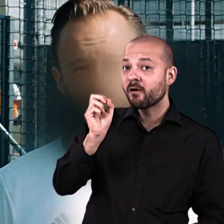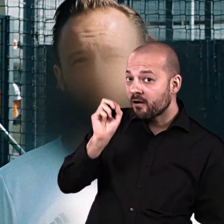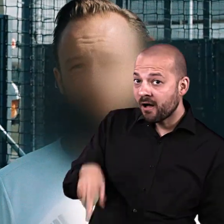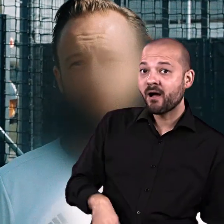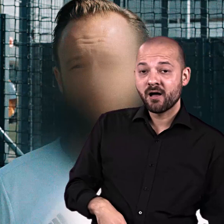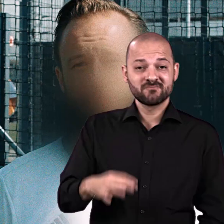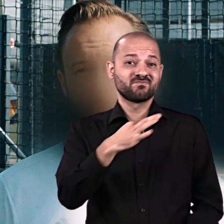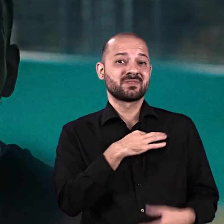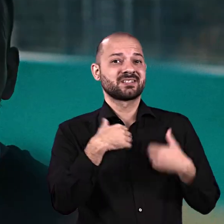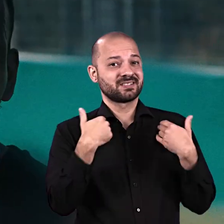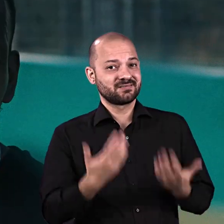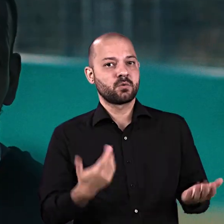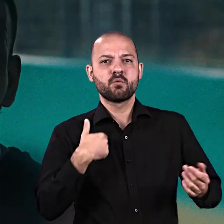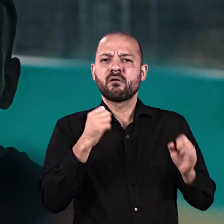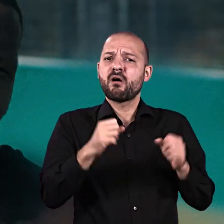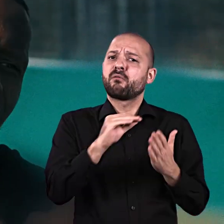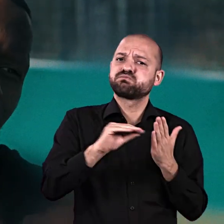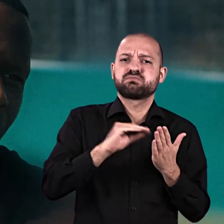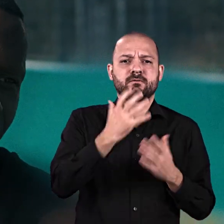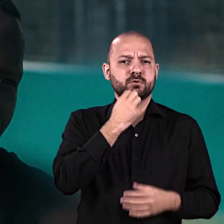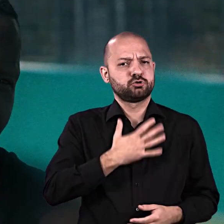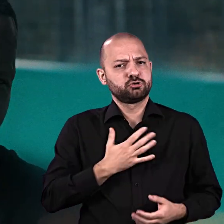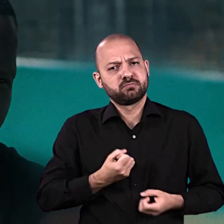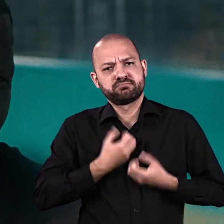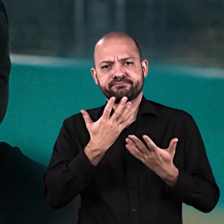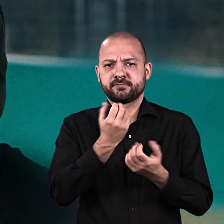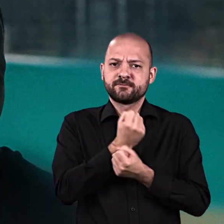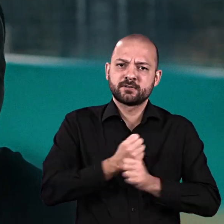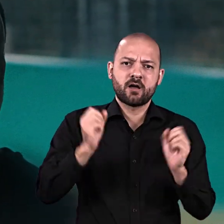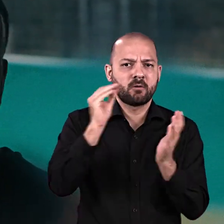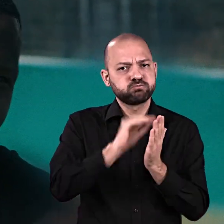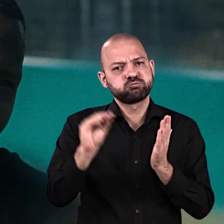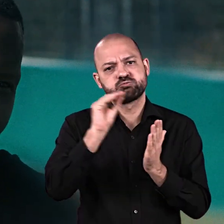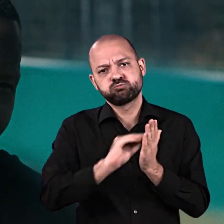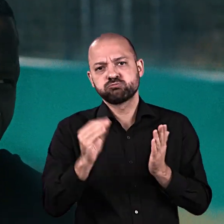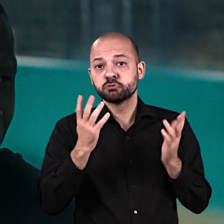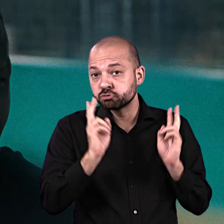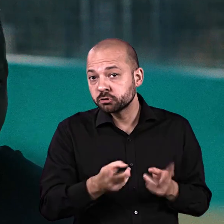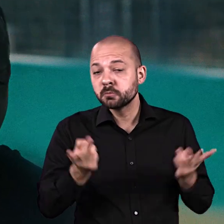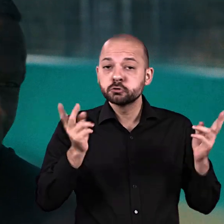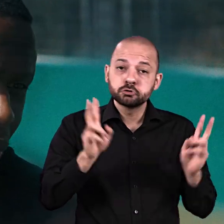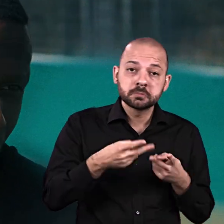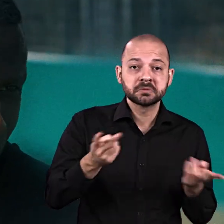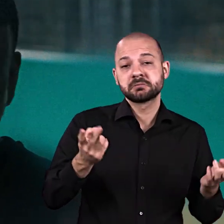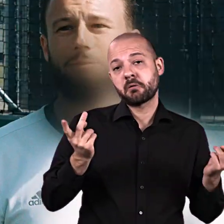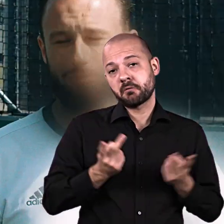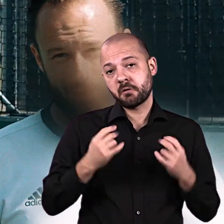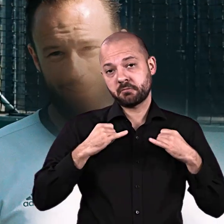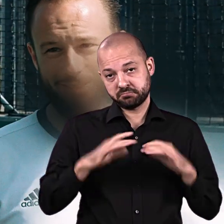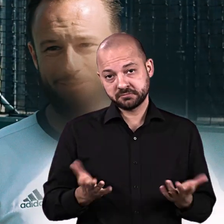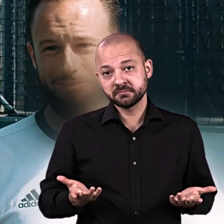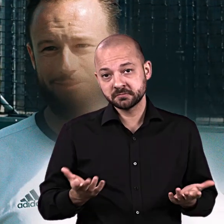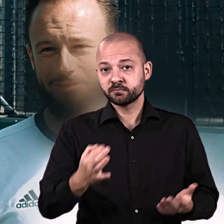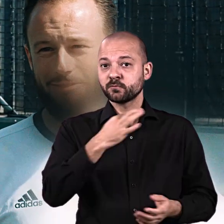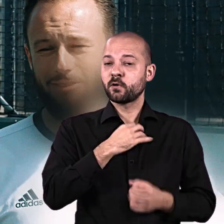Okay. Und für mich ist es so, dass ich kann schreiben, was ich will, wie ich will. Ob es stimmt oder nicht stimmt,